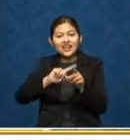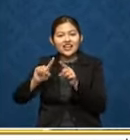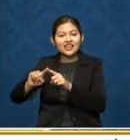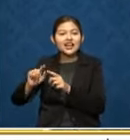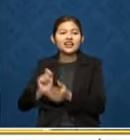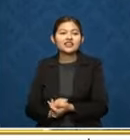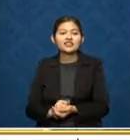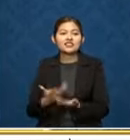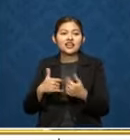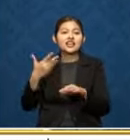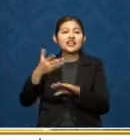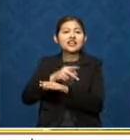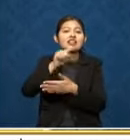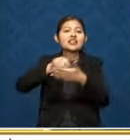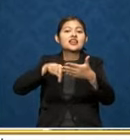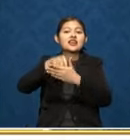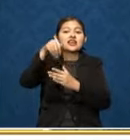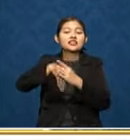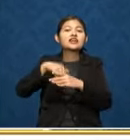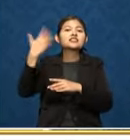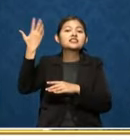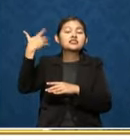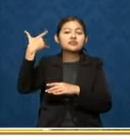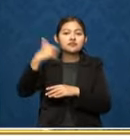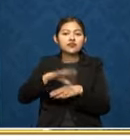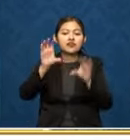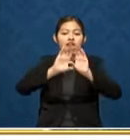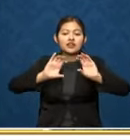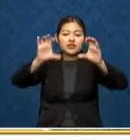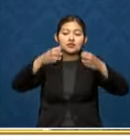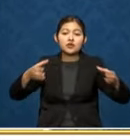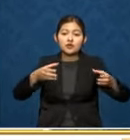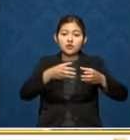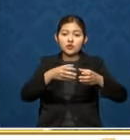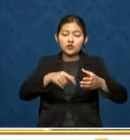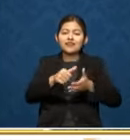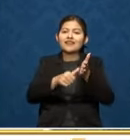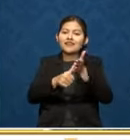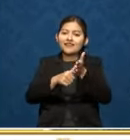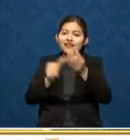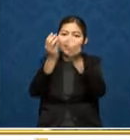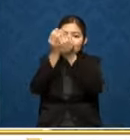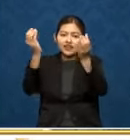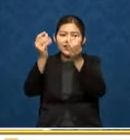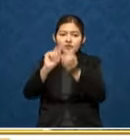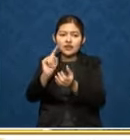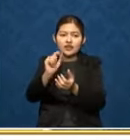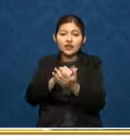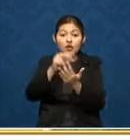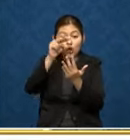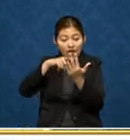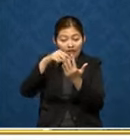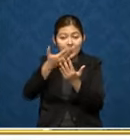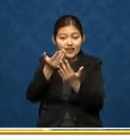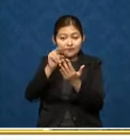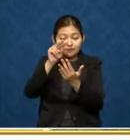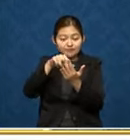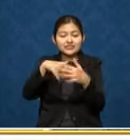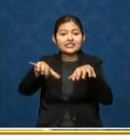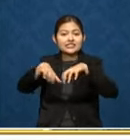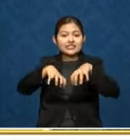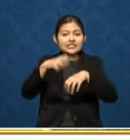ในการเลือกตั้งที่ผ่านมาพรรคแกนนำรัฐบาลได้ประกาศนโยบายการแก้รัฐธรรมนูญไว้ว่าผมขออนุญาตอ่างนะครับจัด